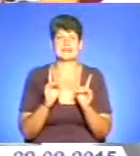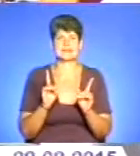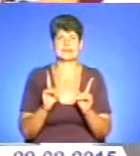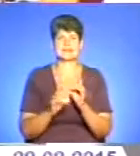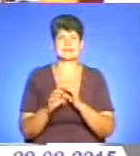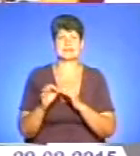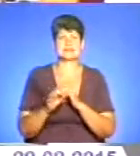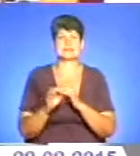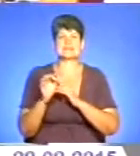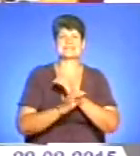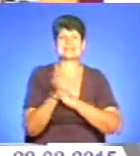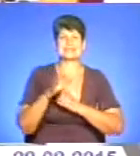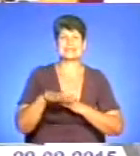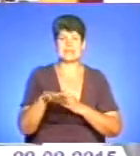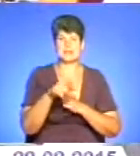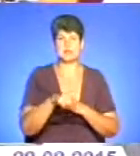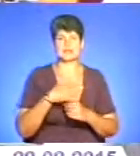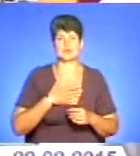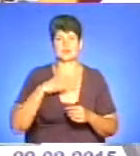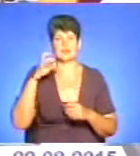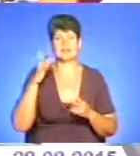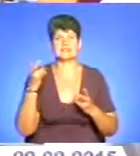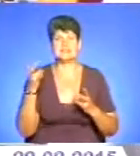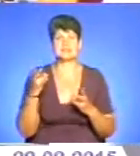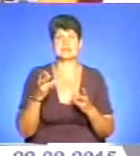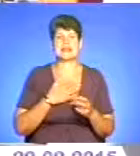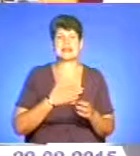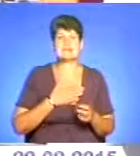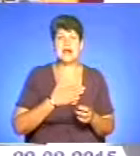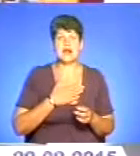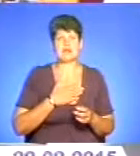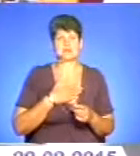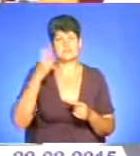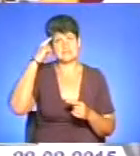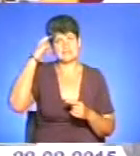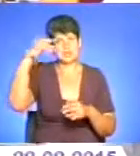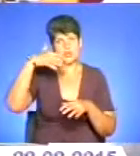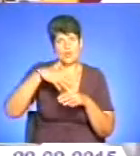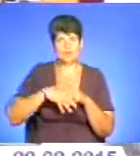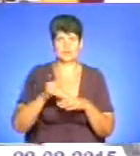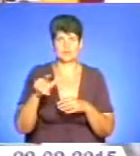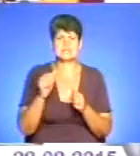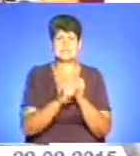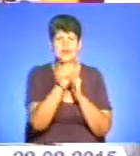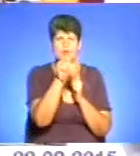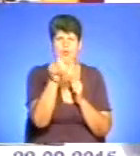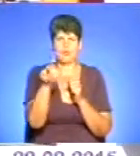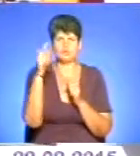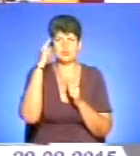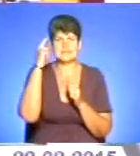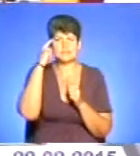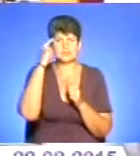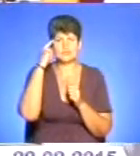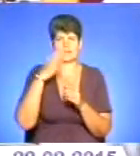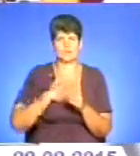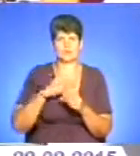східні території нашої держави, а треба вести війську за наших, за свідомість на Сході, за кожну людину на Сході, за мізки наших громадян